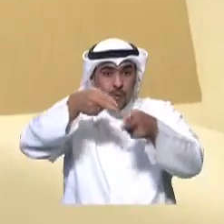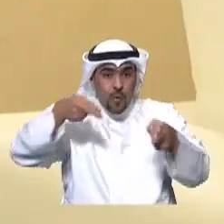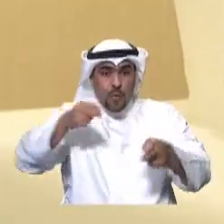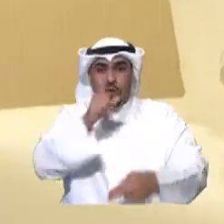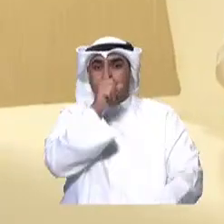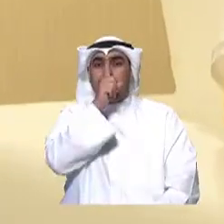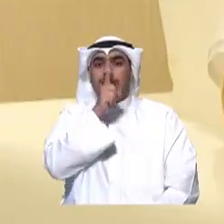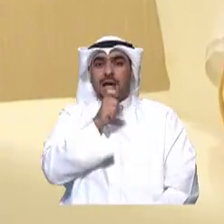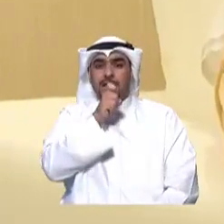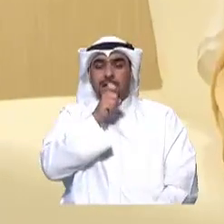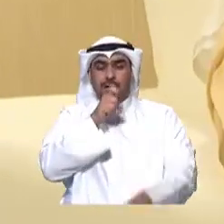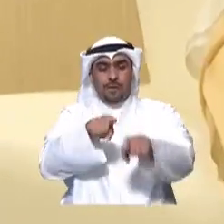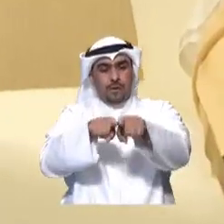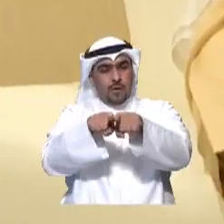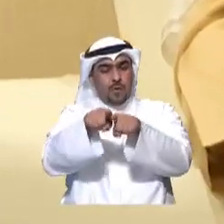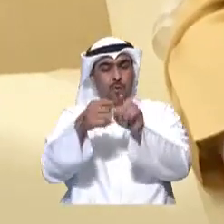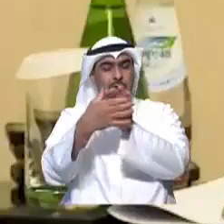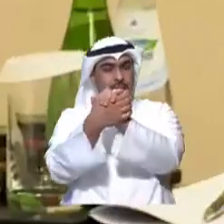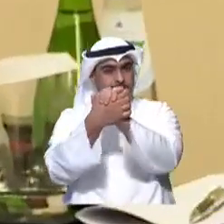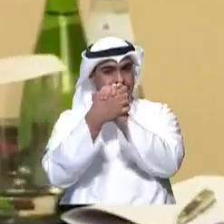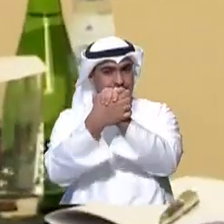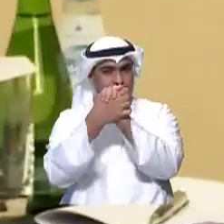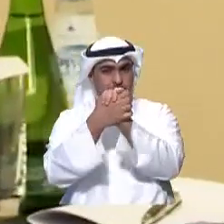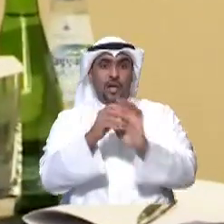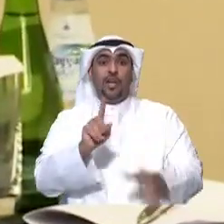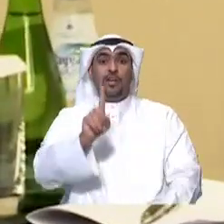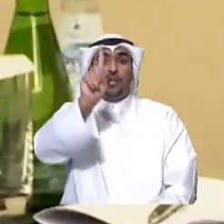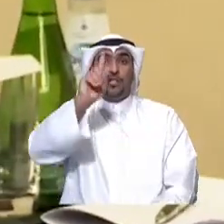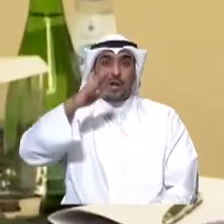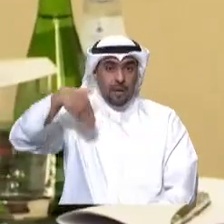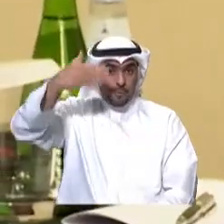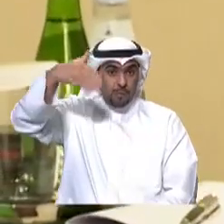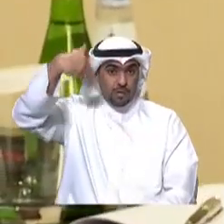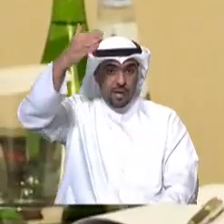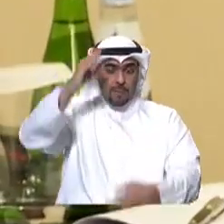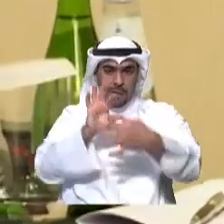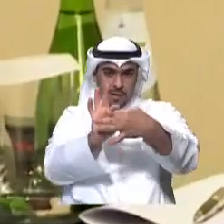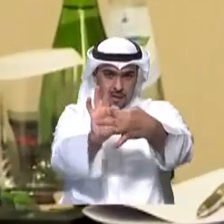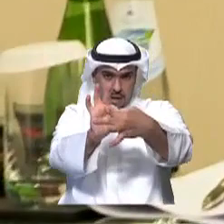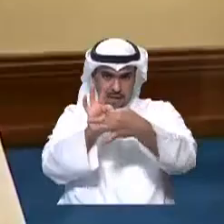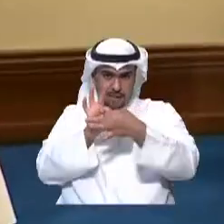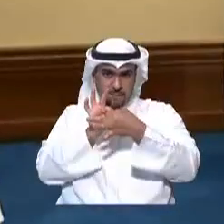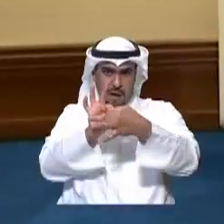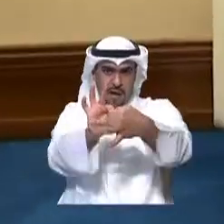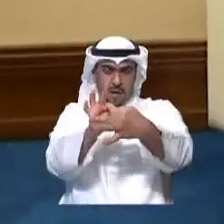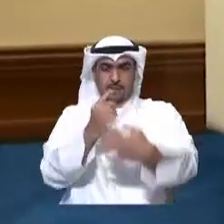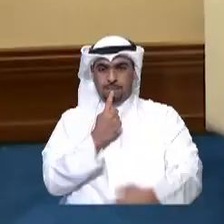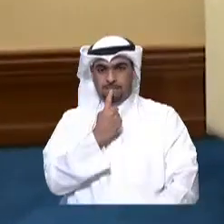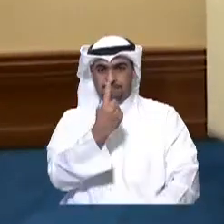وبحث سبل تعزيزها والارتقاء بها في مختلف المجالات، كما تم بحث أبرز